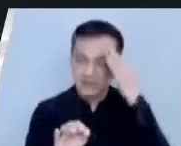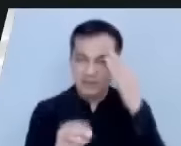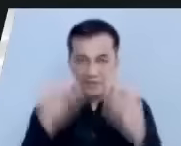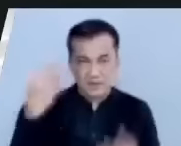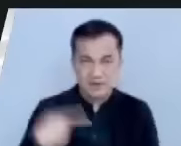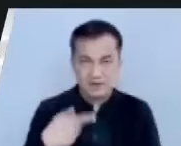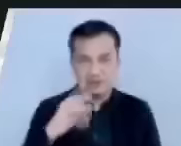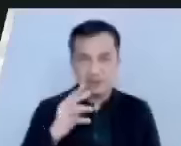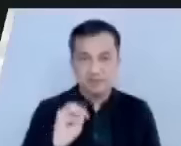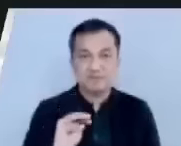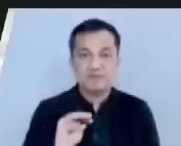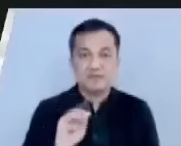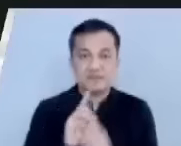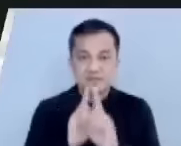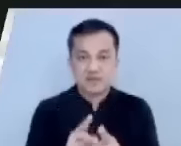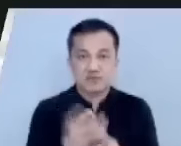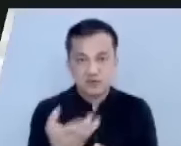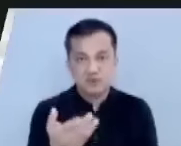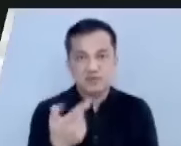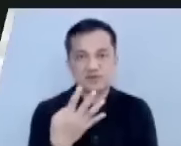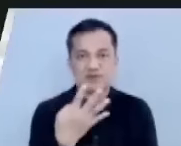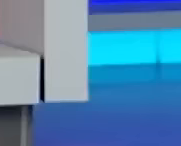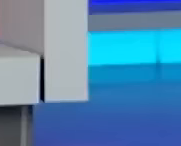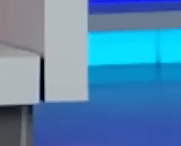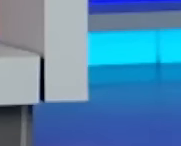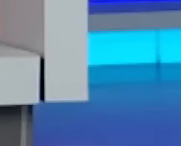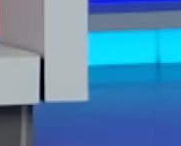kayo 24 oras.